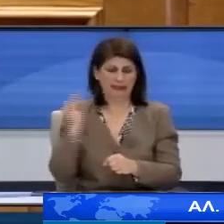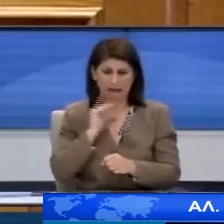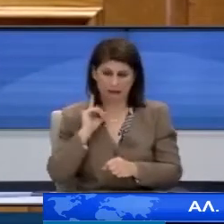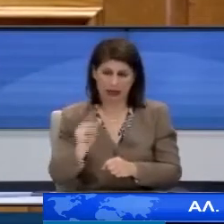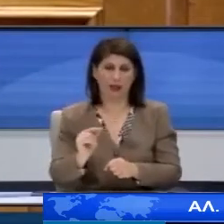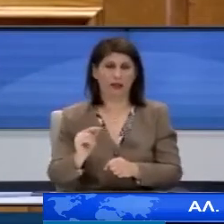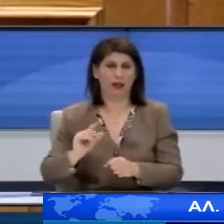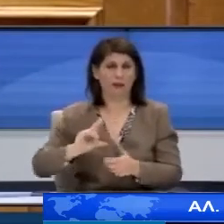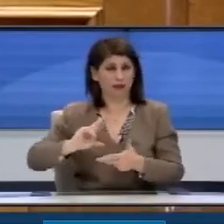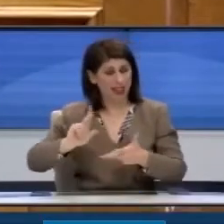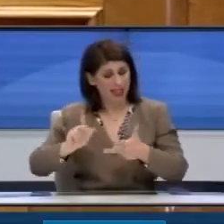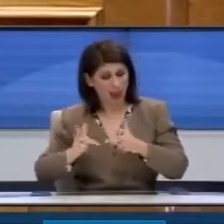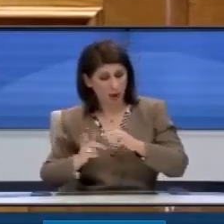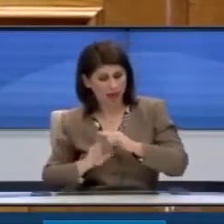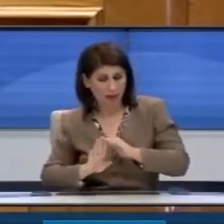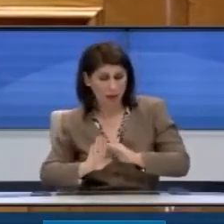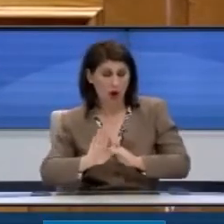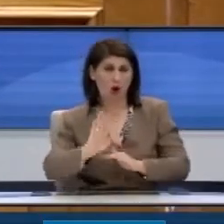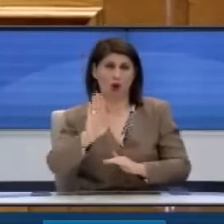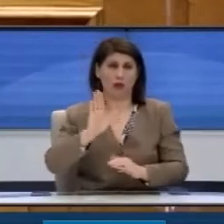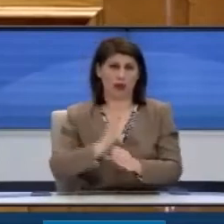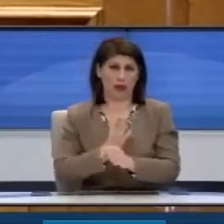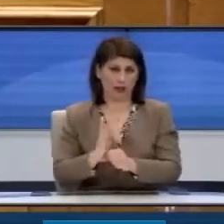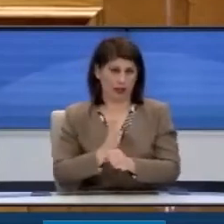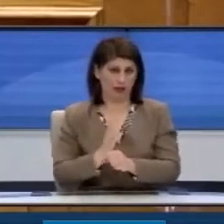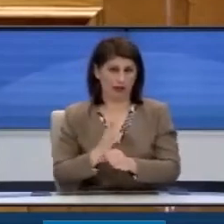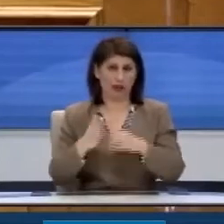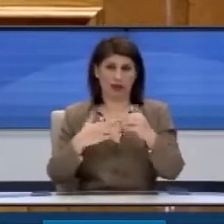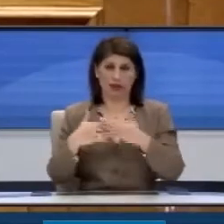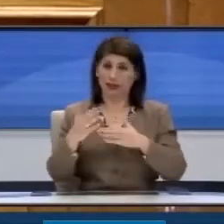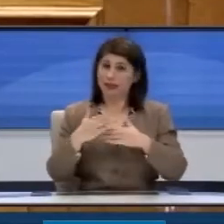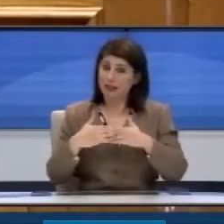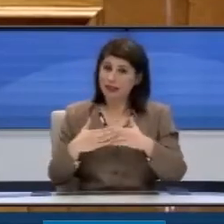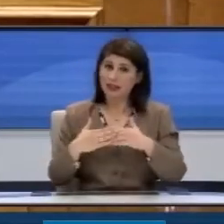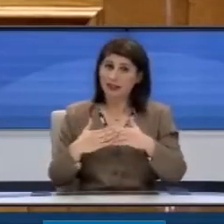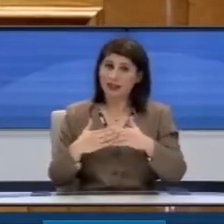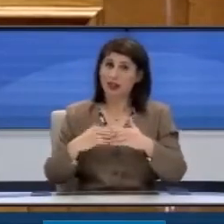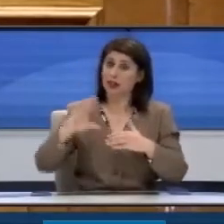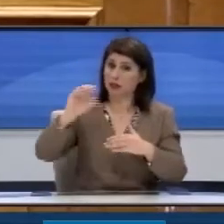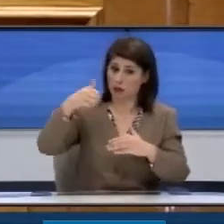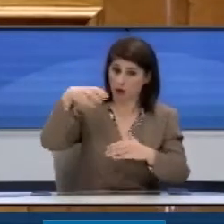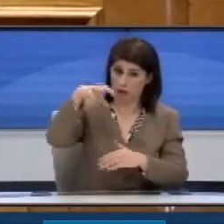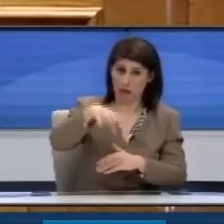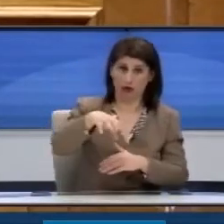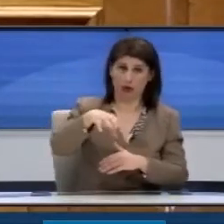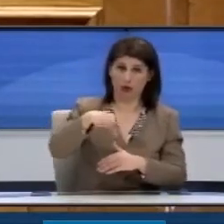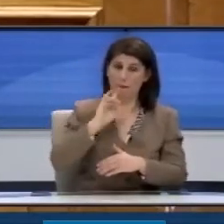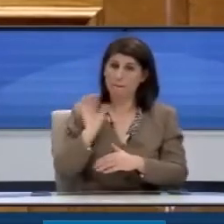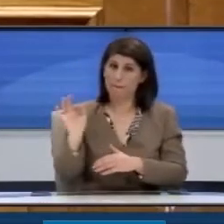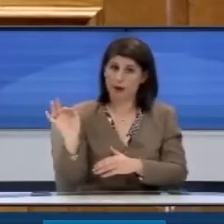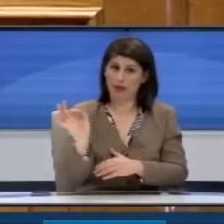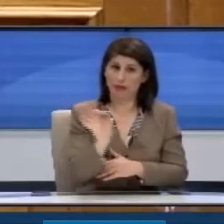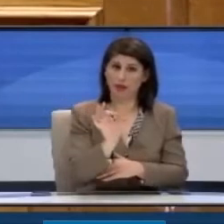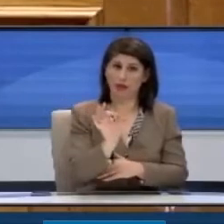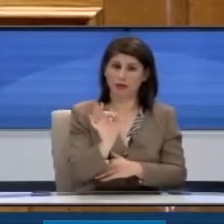ταχύτητα, με γεωμετρική πρόοδο να καταστρέψετε, ενώ είχε χτιστεί στην πρώτη περίοδο της